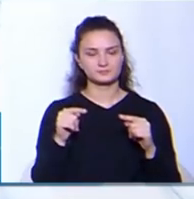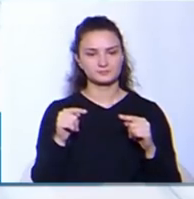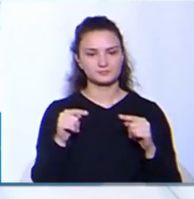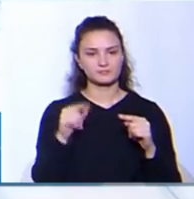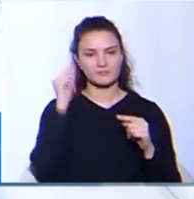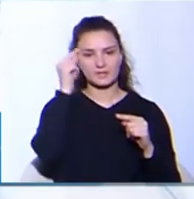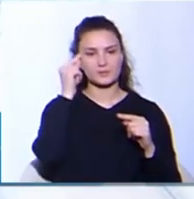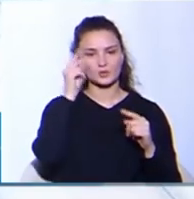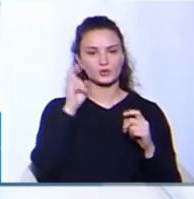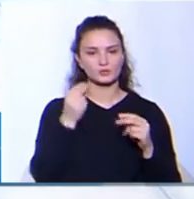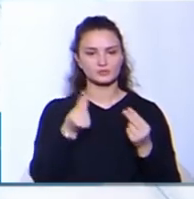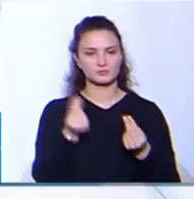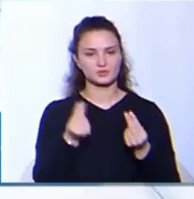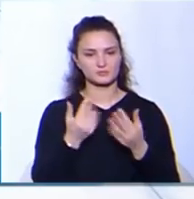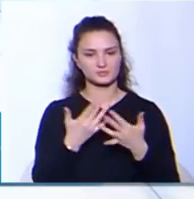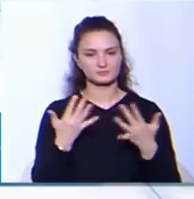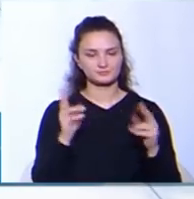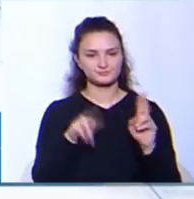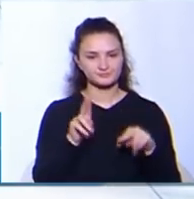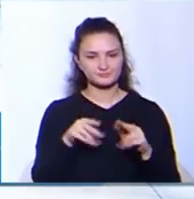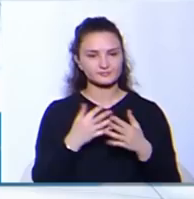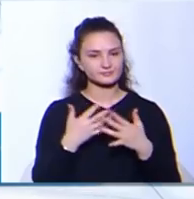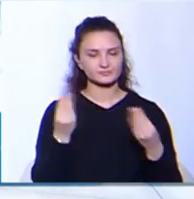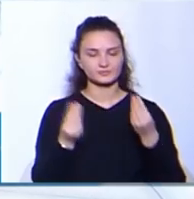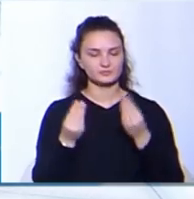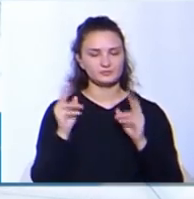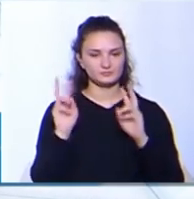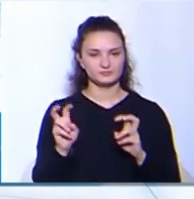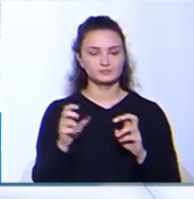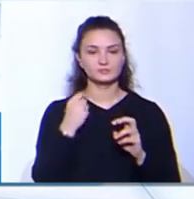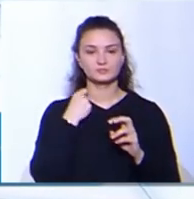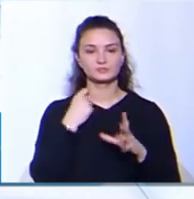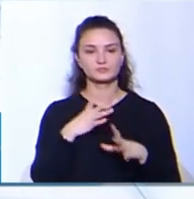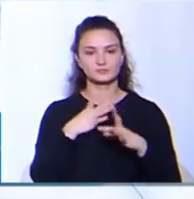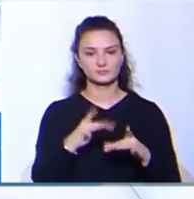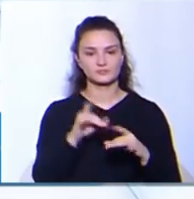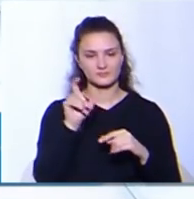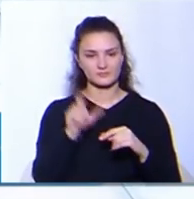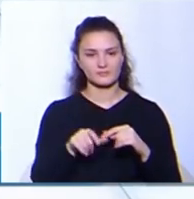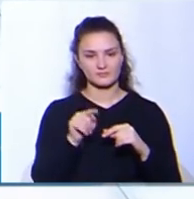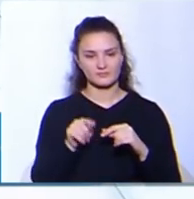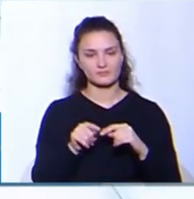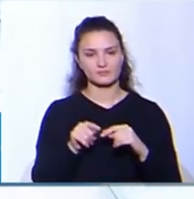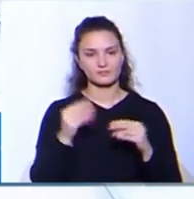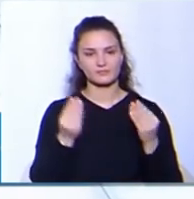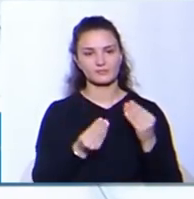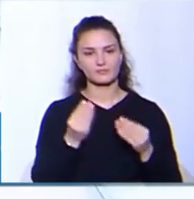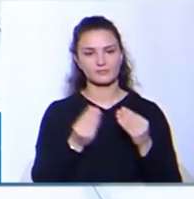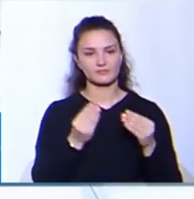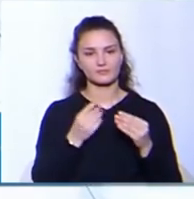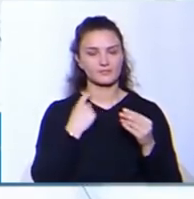პათოლოგიური აზარტული თამაშები. ანუ ძალიან ხშირად ალკოჰოლ დამოკიდებული ადამიანი აზარტული მოთამაშე ხდება,